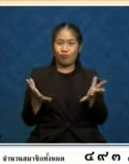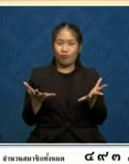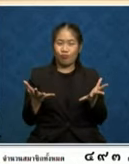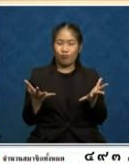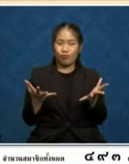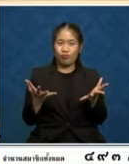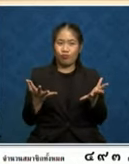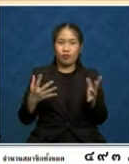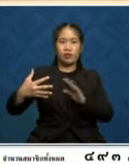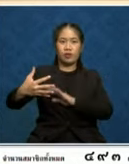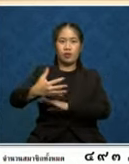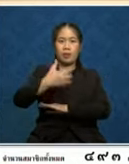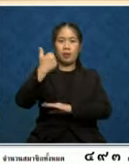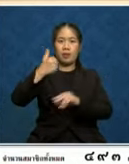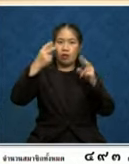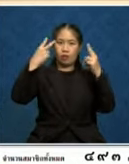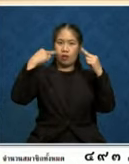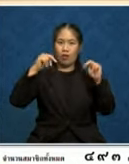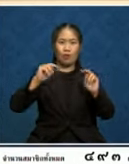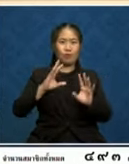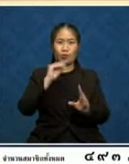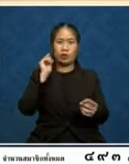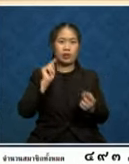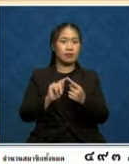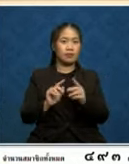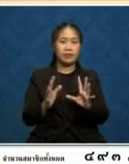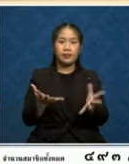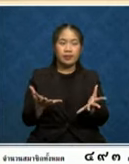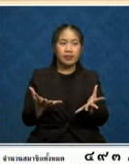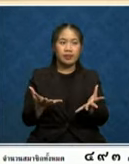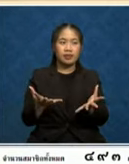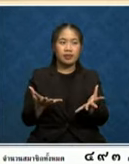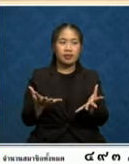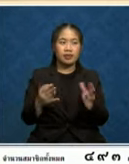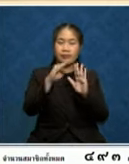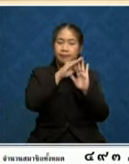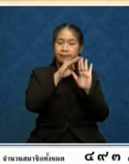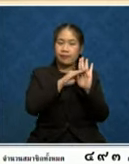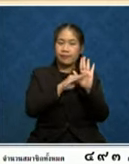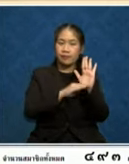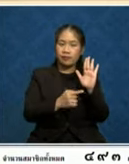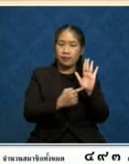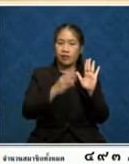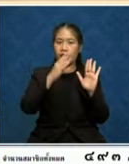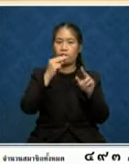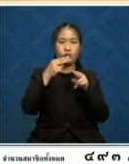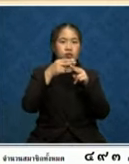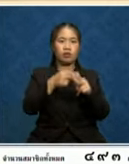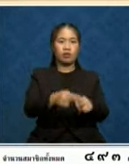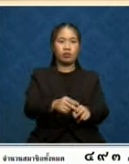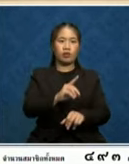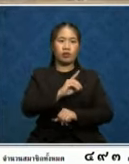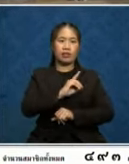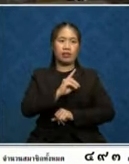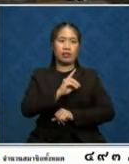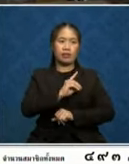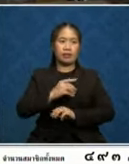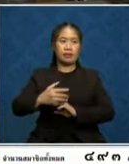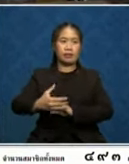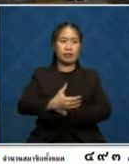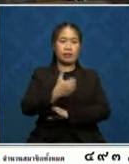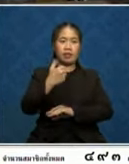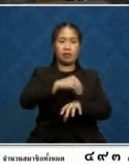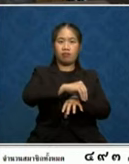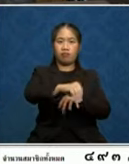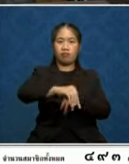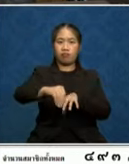ไม่ไดพถอำนธใยกเลยนะครับอยู่ในตับทนี้ครั อยู่ในลัการที่ครัพูดชา 001 หน้าที่แน snow as the clerk ettäขอำนาธระดั